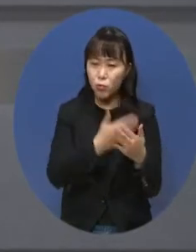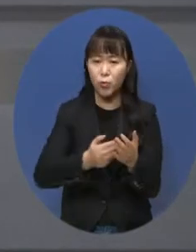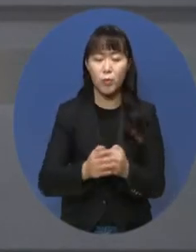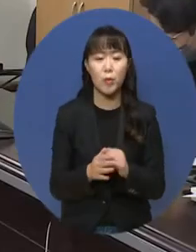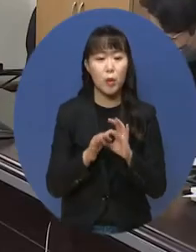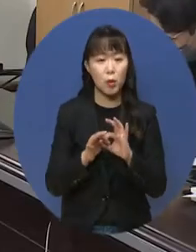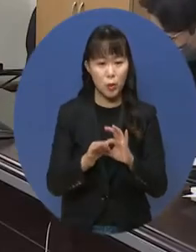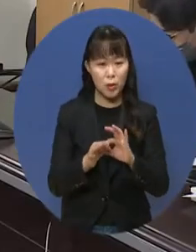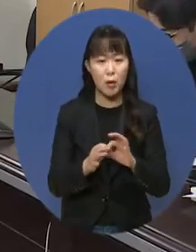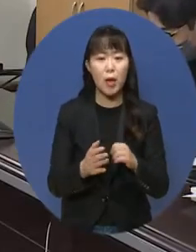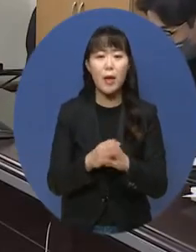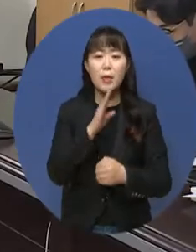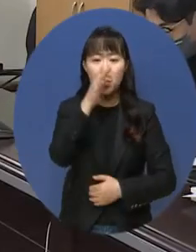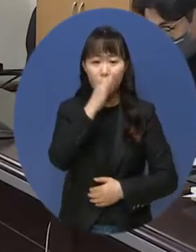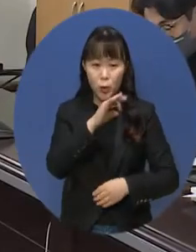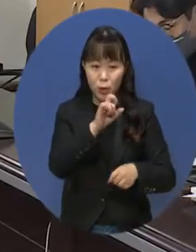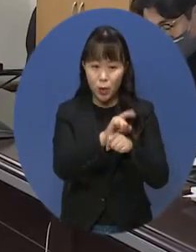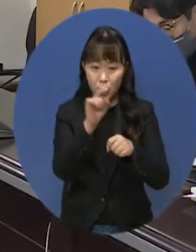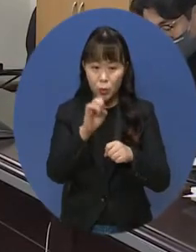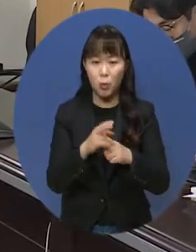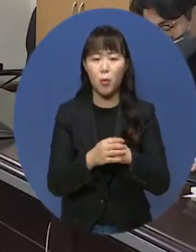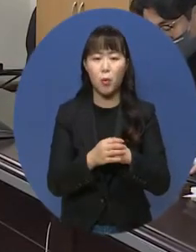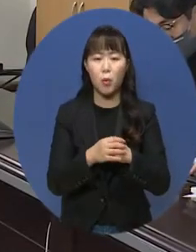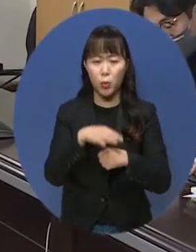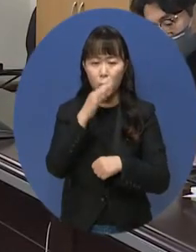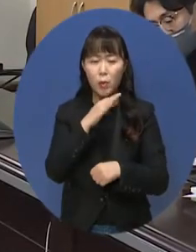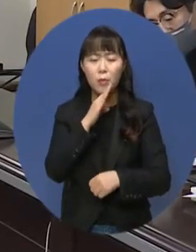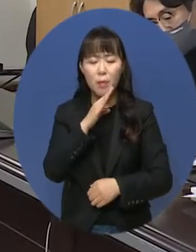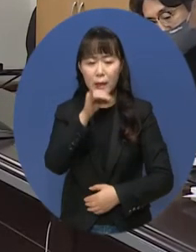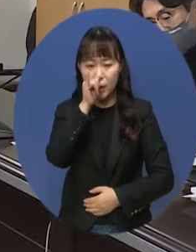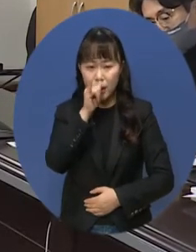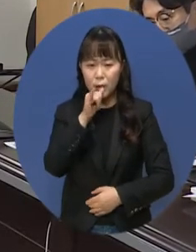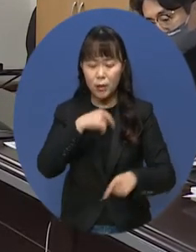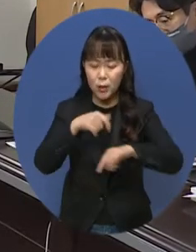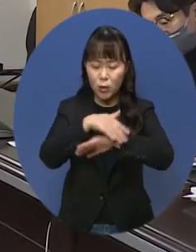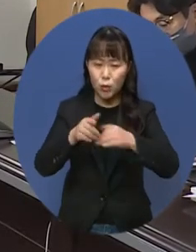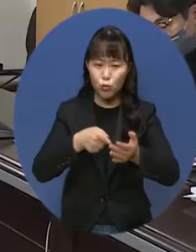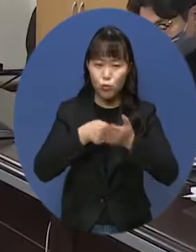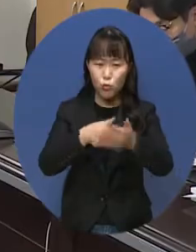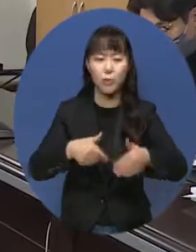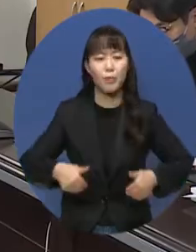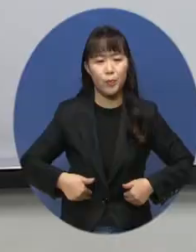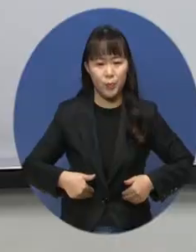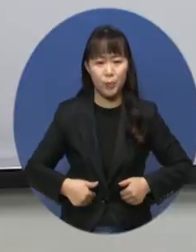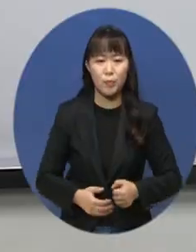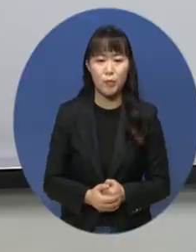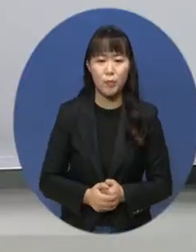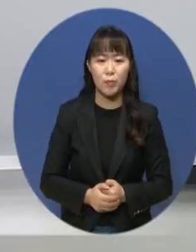이를 통해 실효성과 효율성이 담보된 정책을 추진해야 한다는 설명입니다.